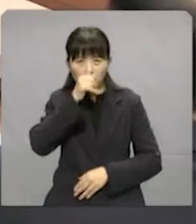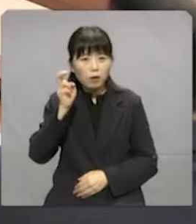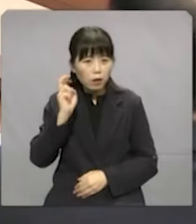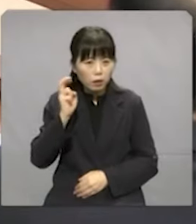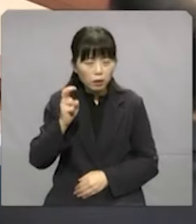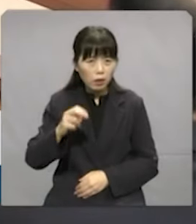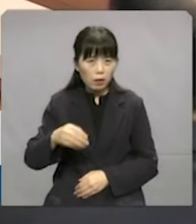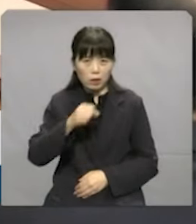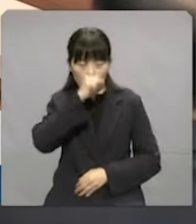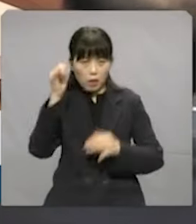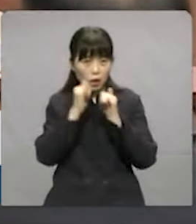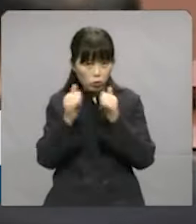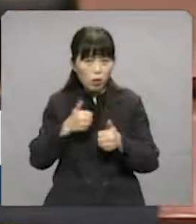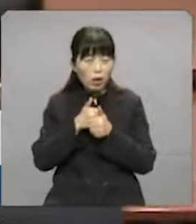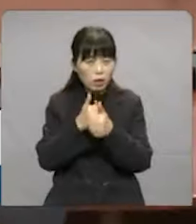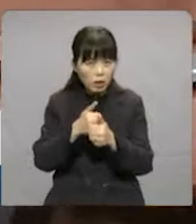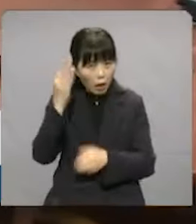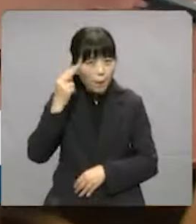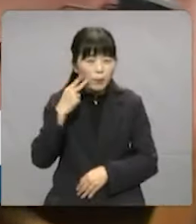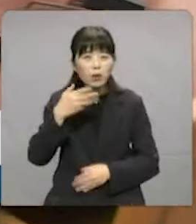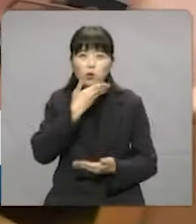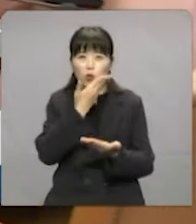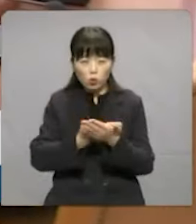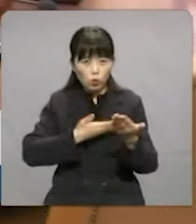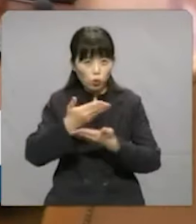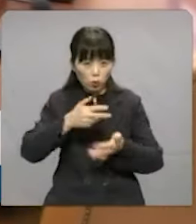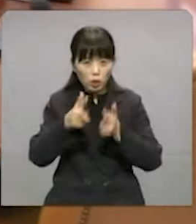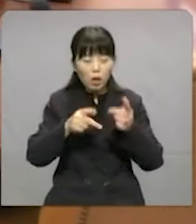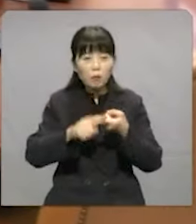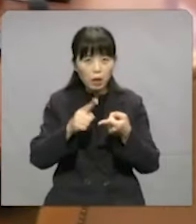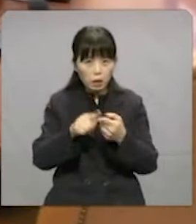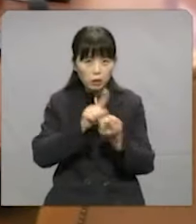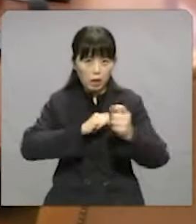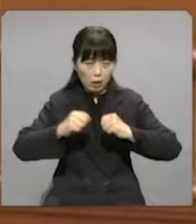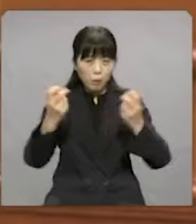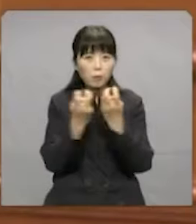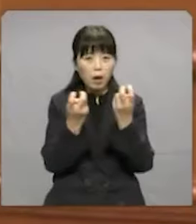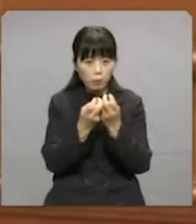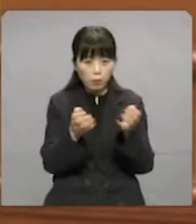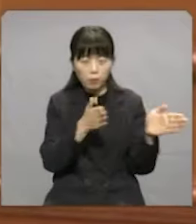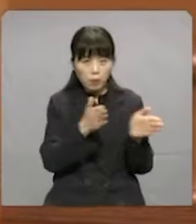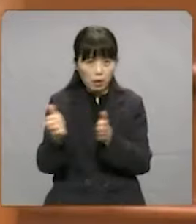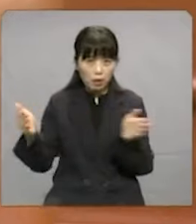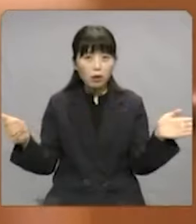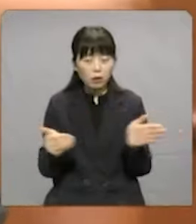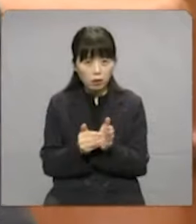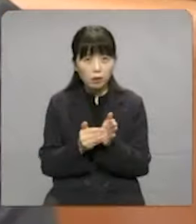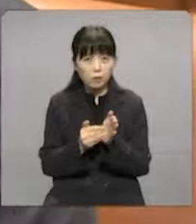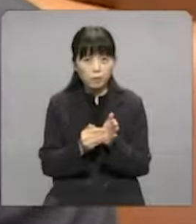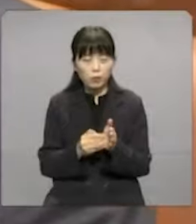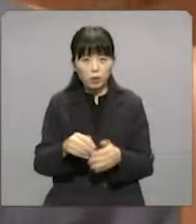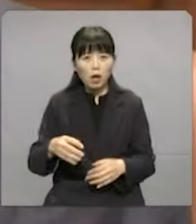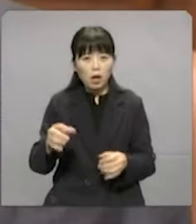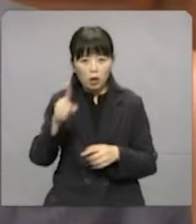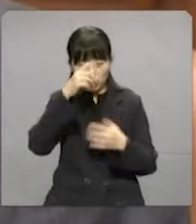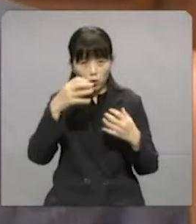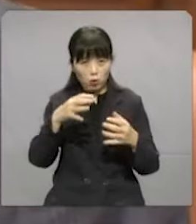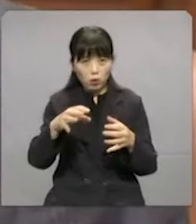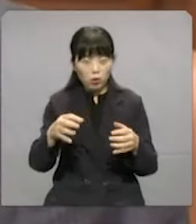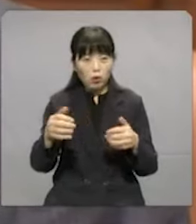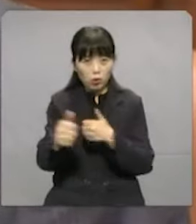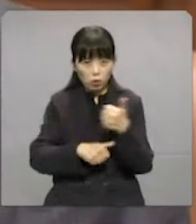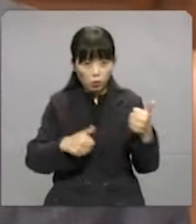정부가 트럼프 당선에 따른 한미 주요 통상 현안에 대한 대응 방안 마련에 나섰습니다. 경제관계 장관의